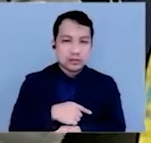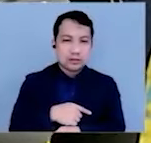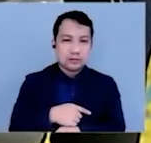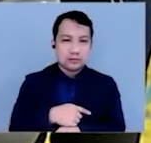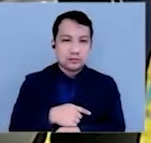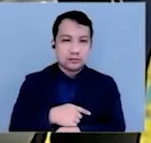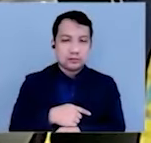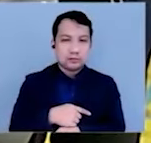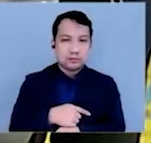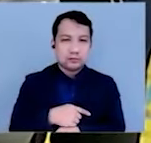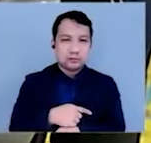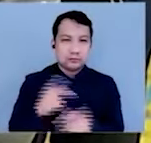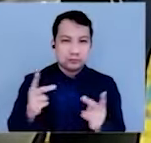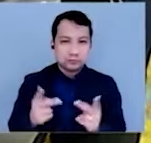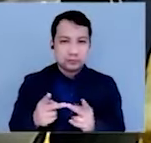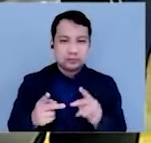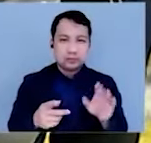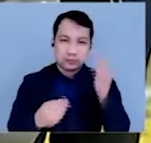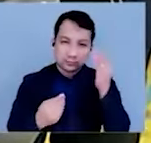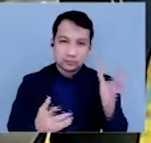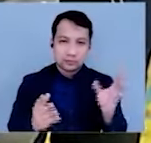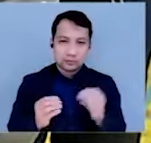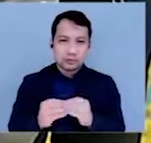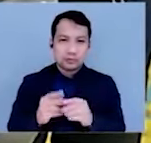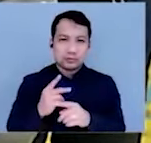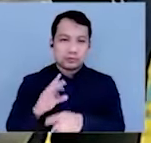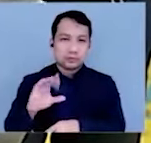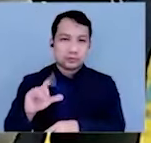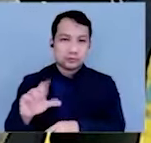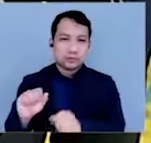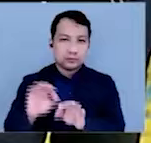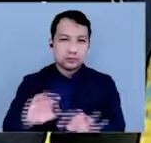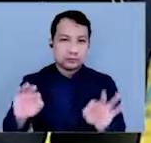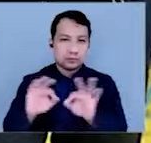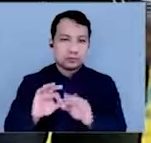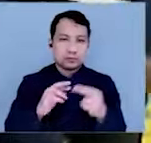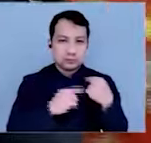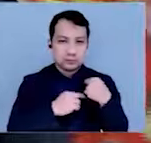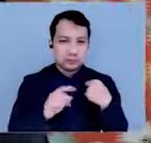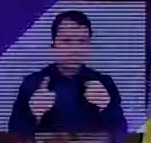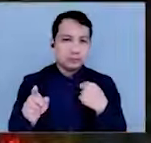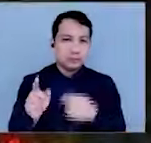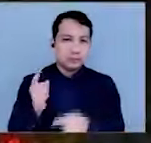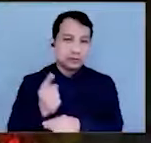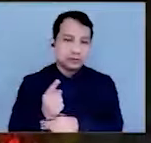nasasakupan, eh syempre ho, mag-claim ho kami na dapat ho managot ho sila dito.